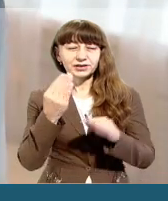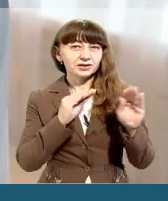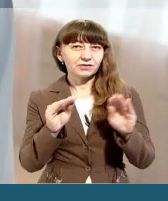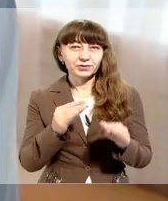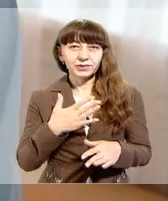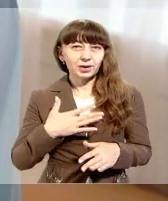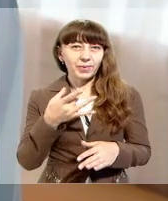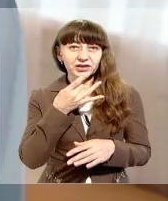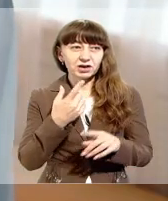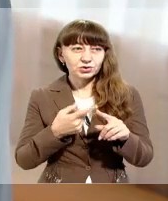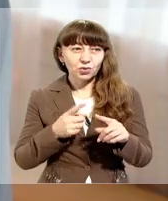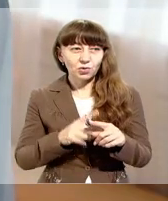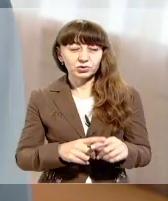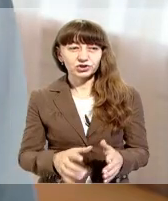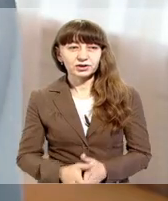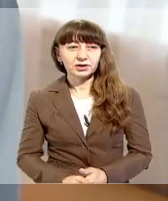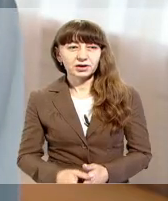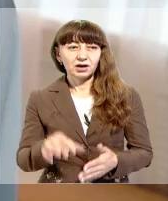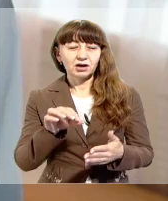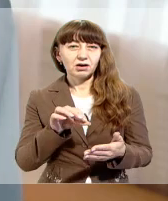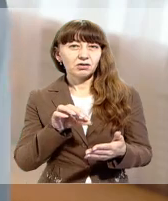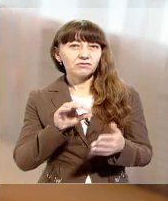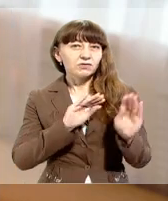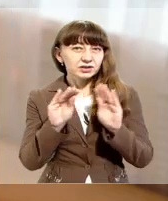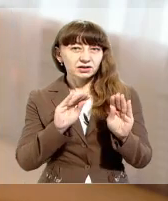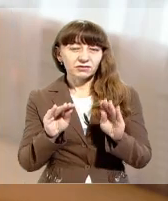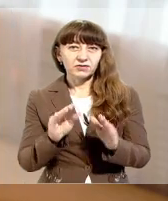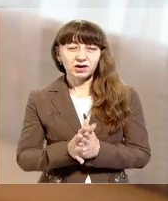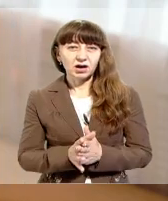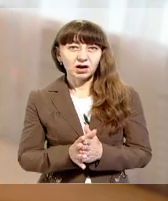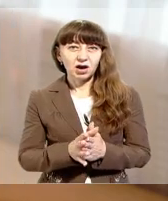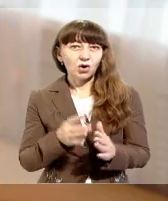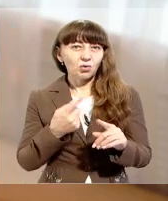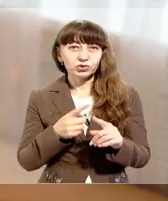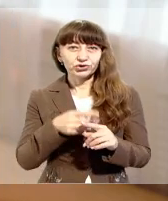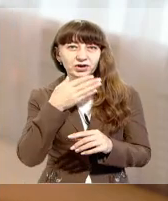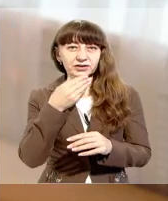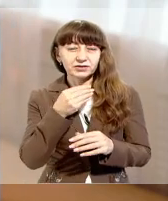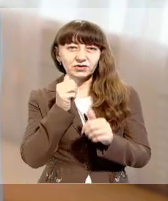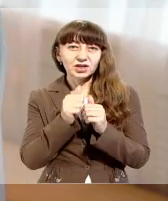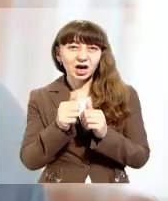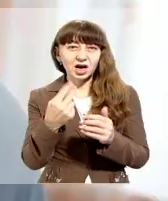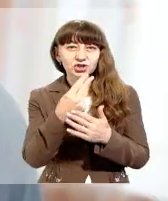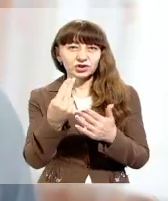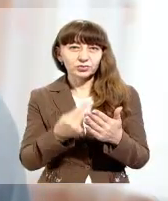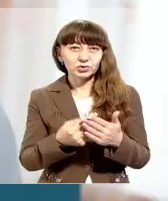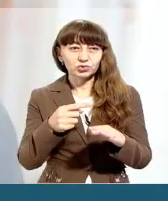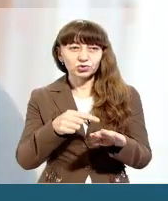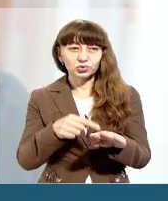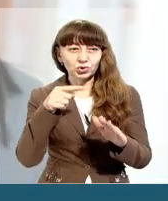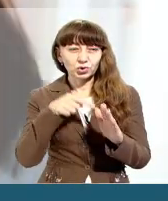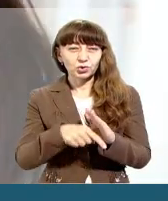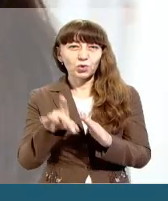Көрме маған үлкен әсер қалдырды. Әрбір суреттен қазақ халқының терең тарихын, көшпенділердің өмір салтын сезіндім. Туындылар